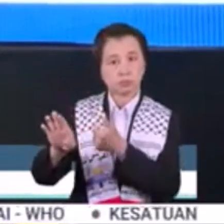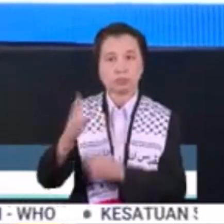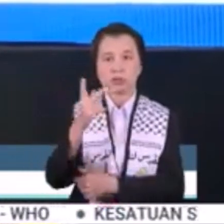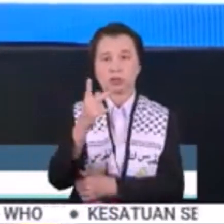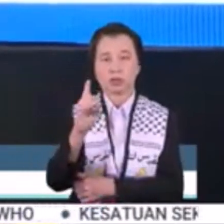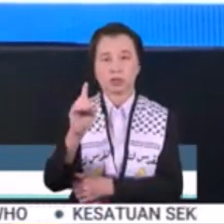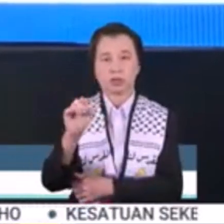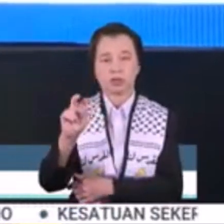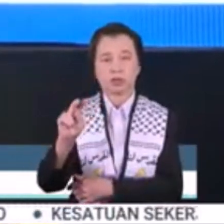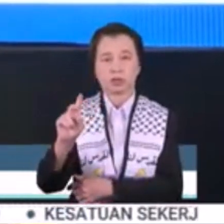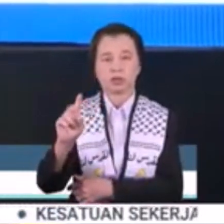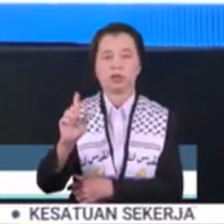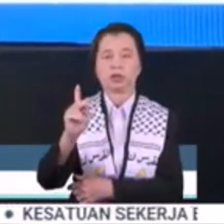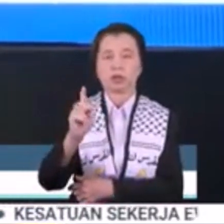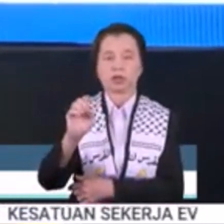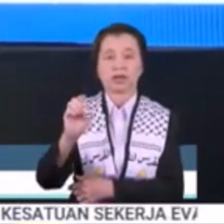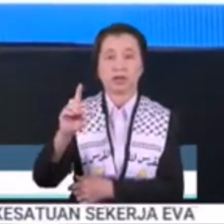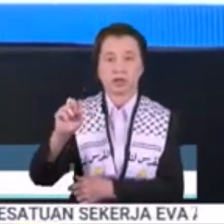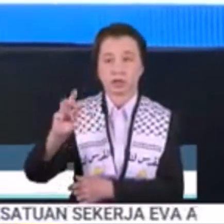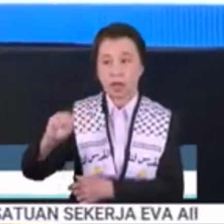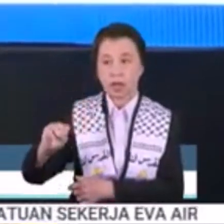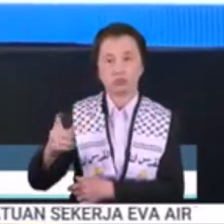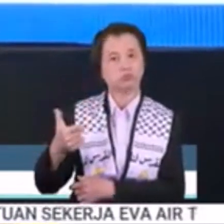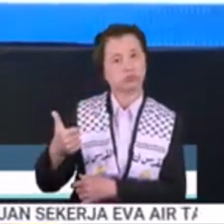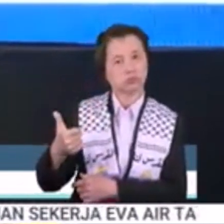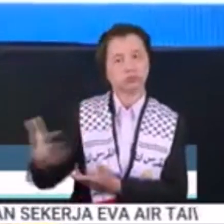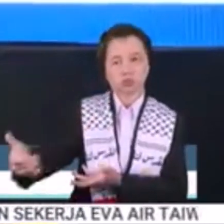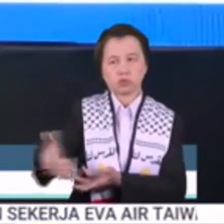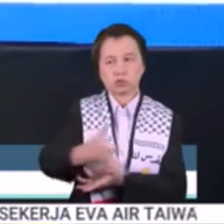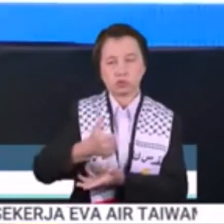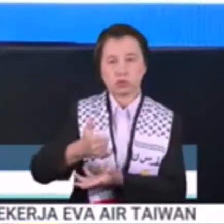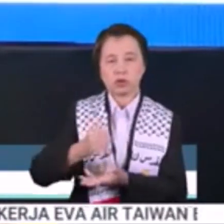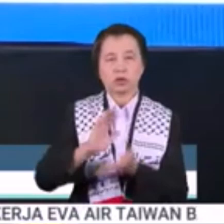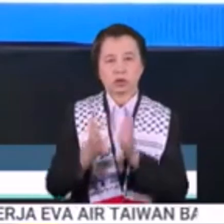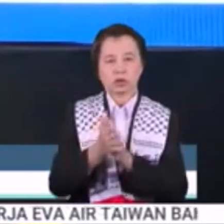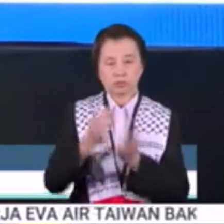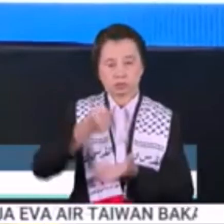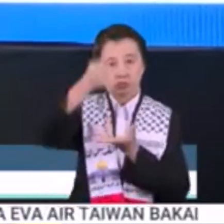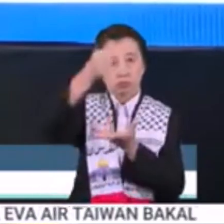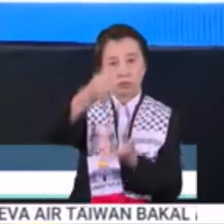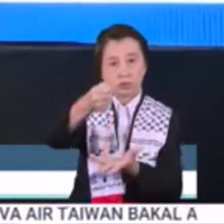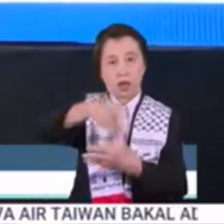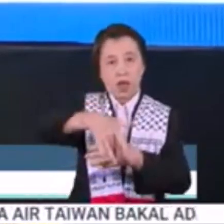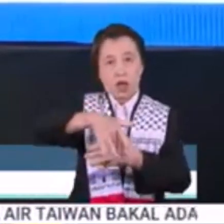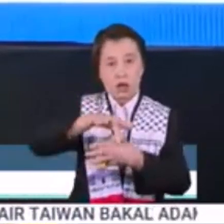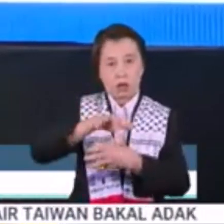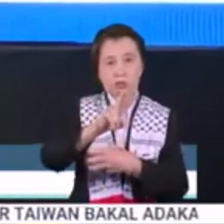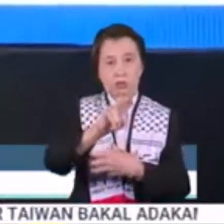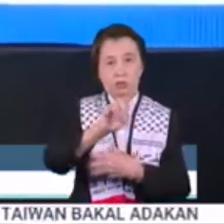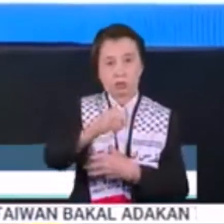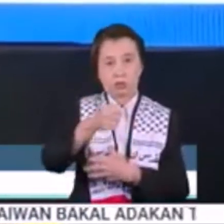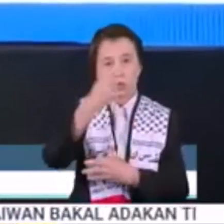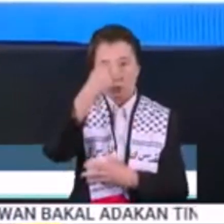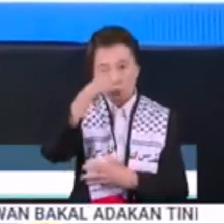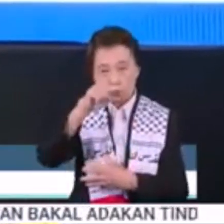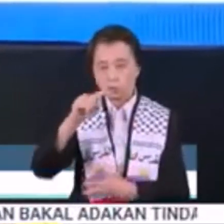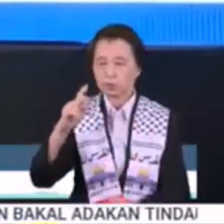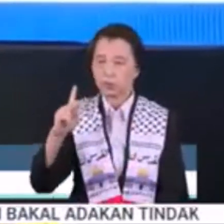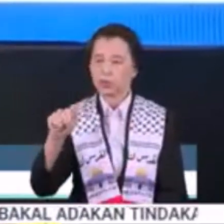JKDM itu yang membanggakan, maka peruntukan awal yang RM20 juta itu kita tambah untuk custom